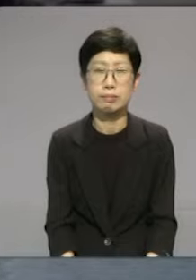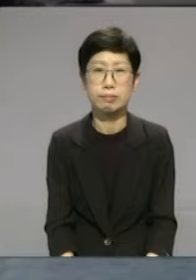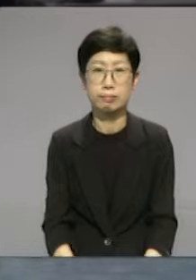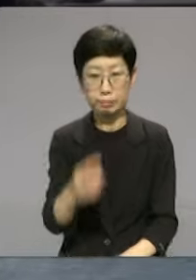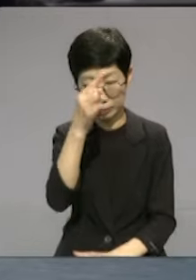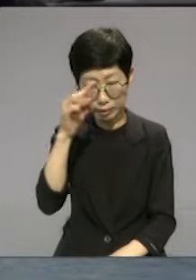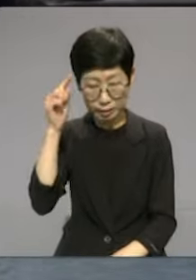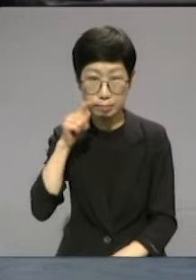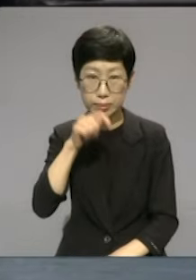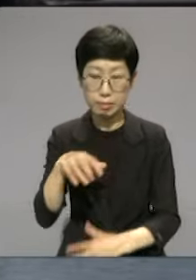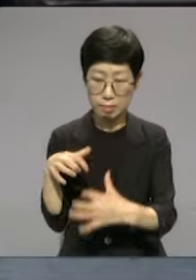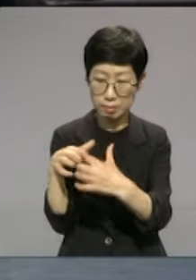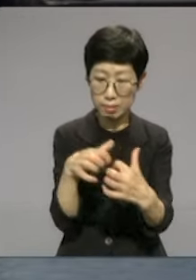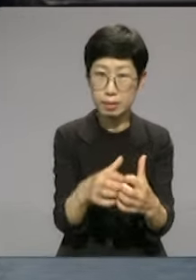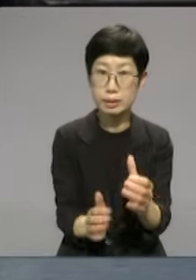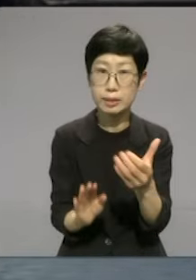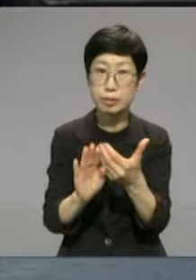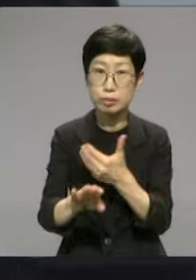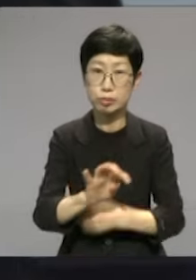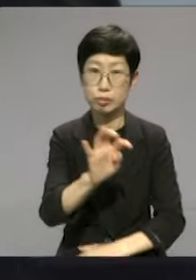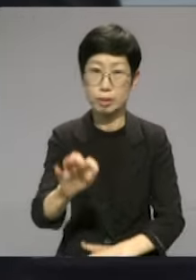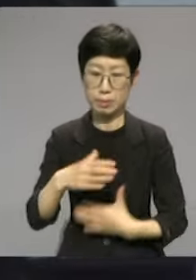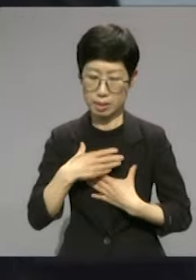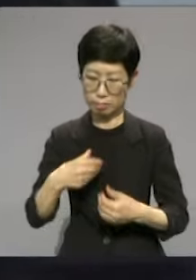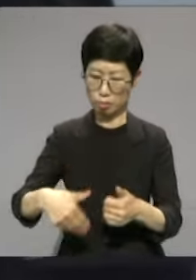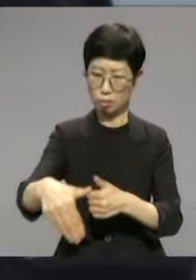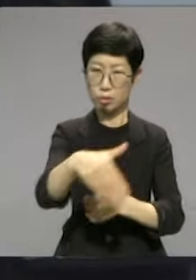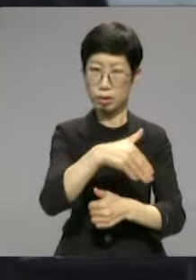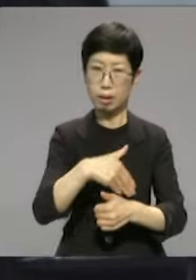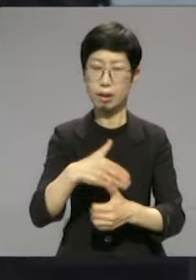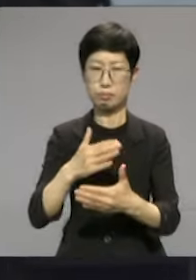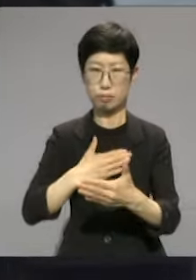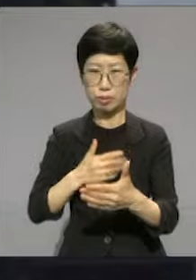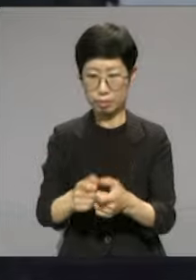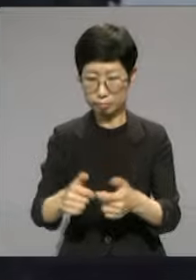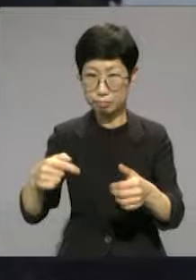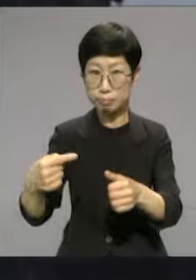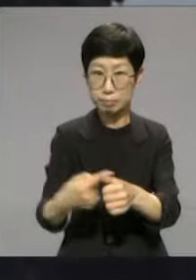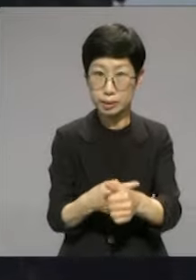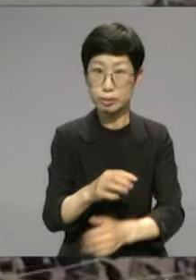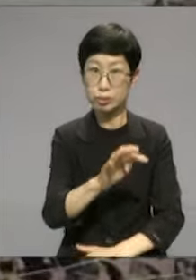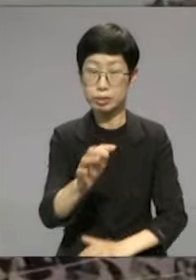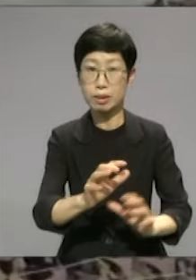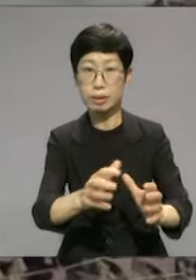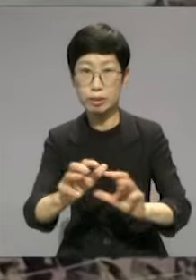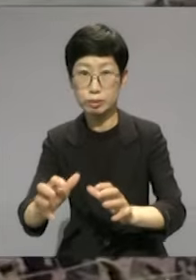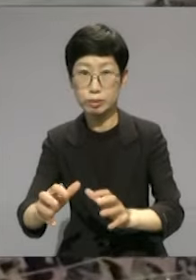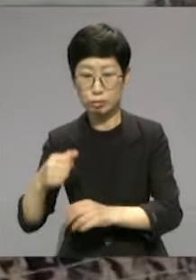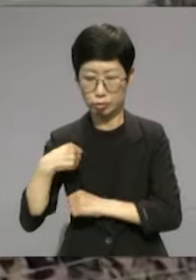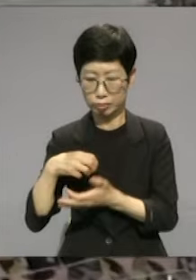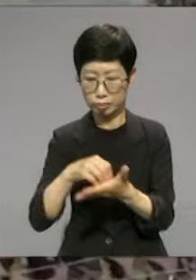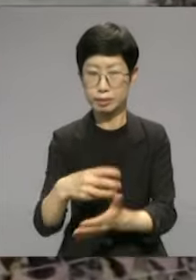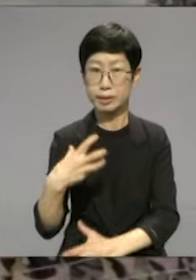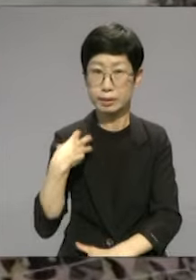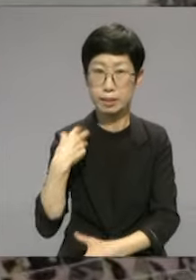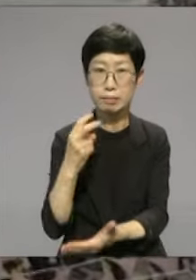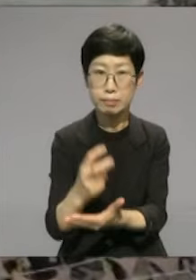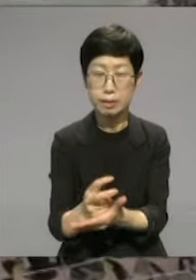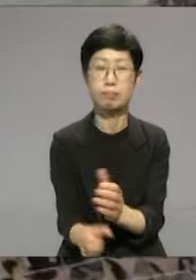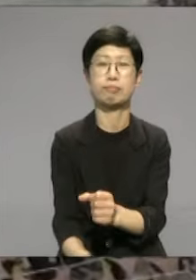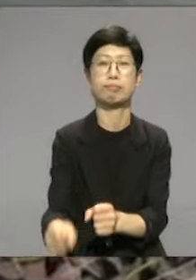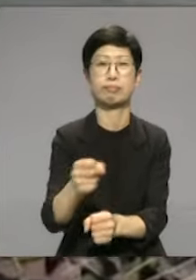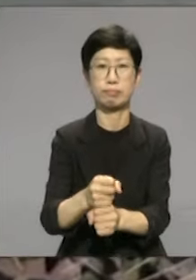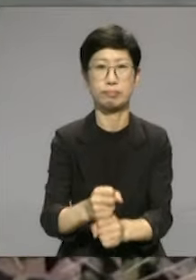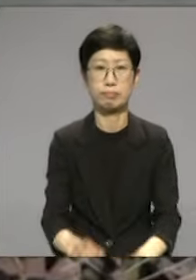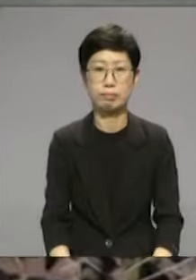러시아의 우크라이나 침공 이후 유럽의 안보 지형이 급변하면서 유럽 각국에서 징병제가 속속 부활하고 있습니다